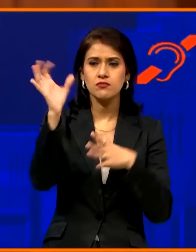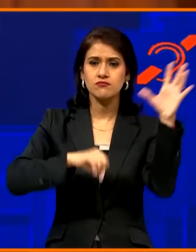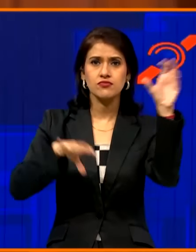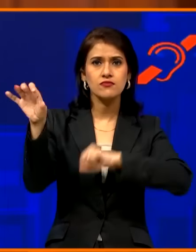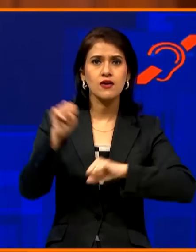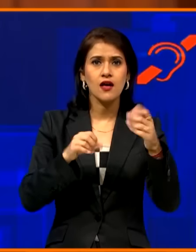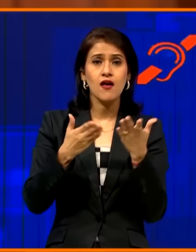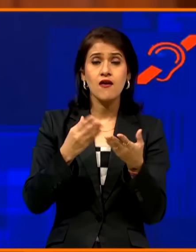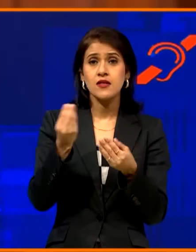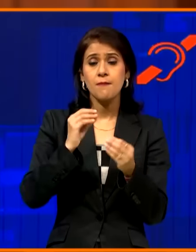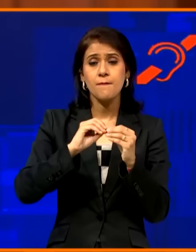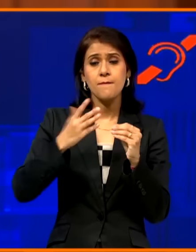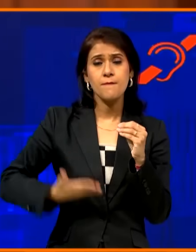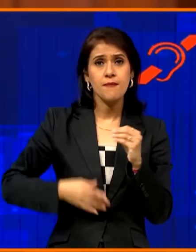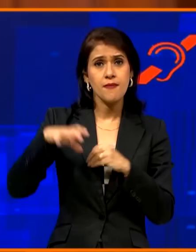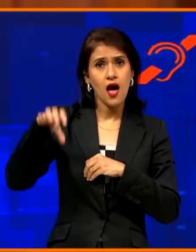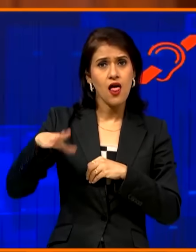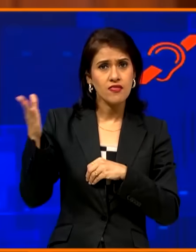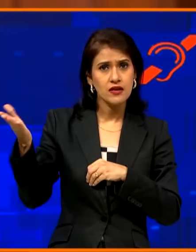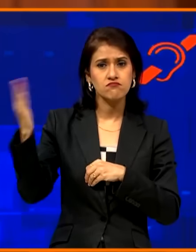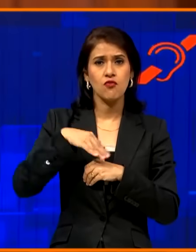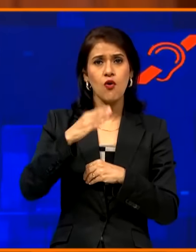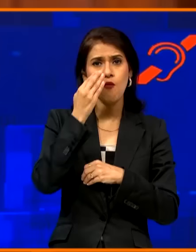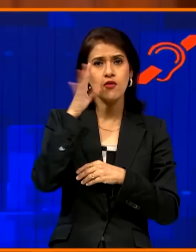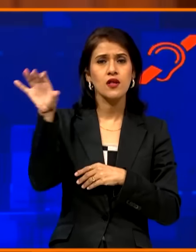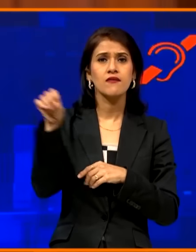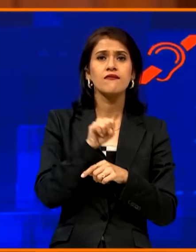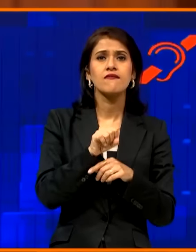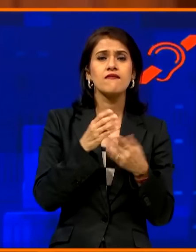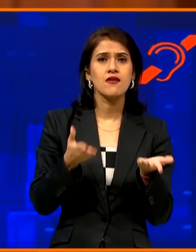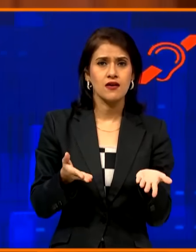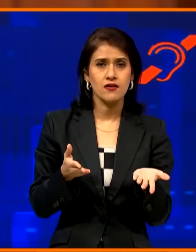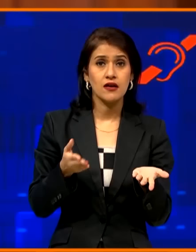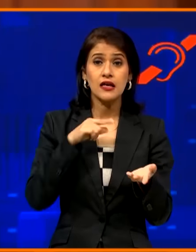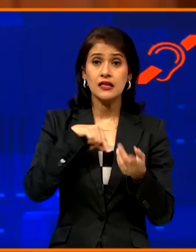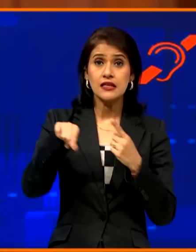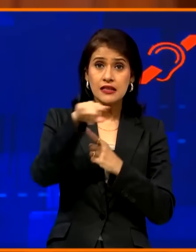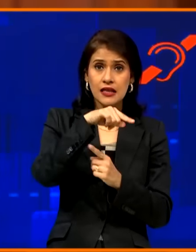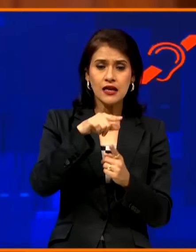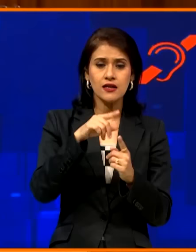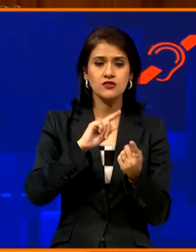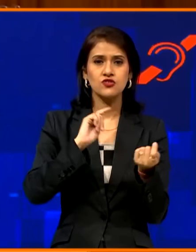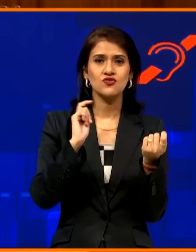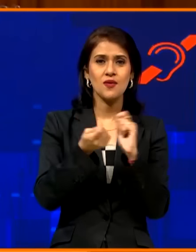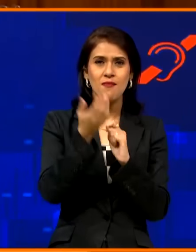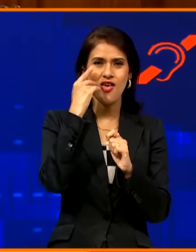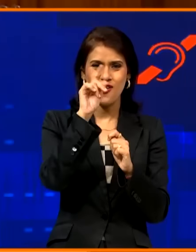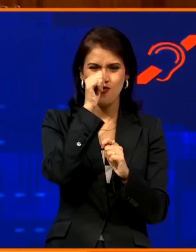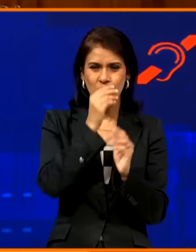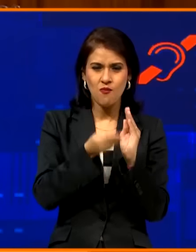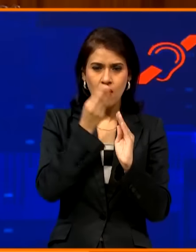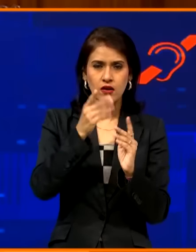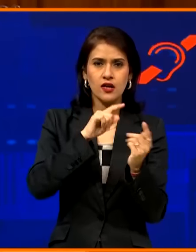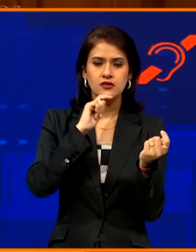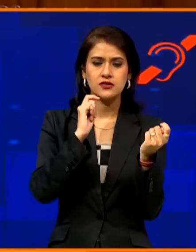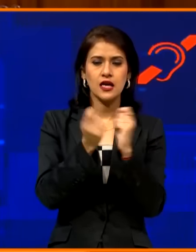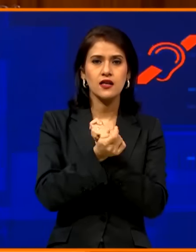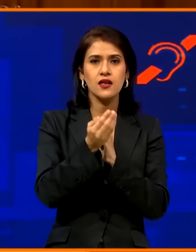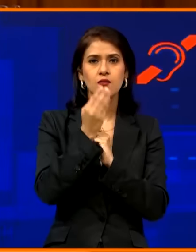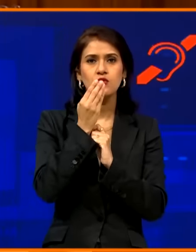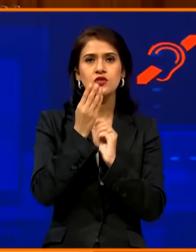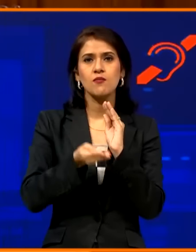बांग्लादेश से आए हुए लोग हैं उसमें रोहिंग्या मुसलमान है और इन इलाकों की डेमोग्राफी बदली जा रही है अगर कहीं अब चमोली का